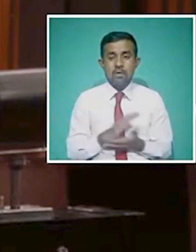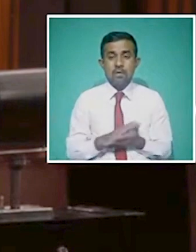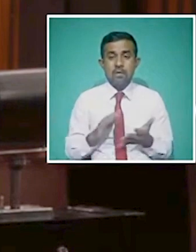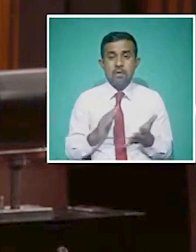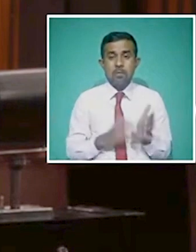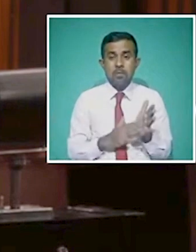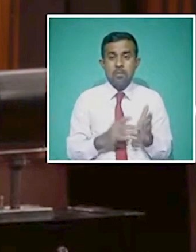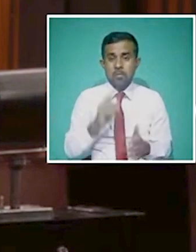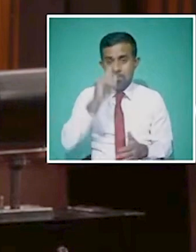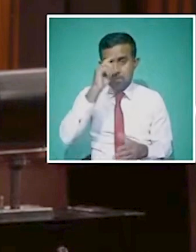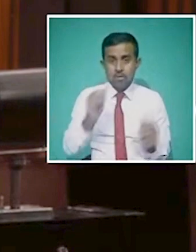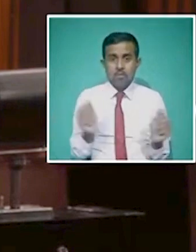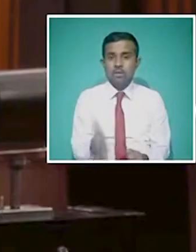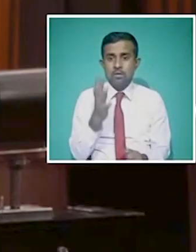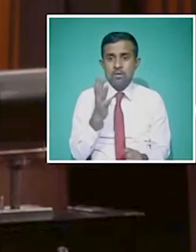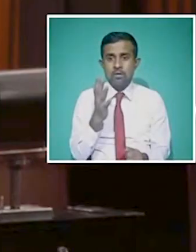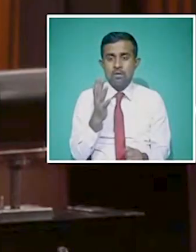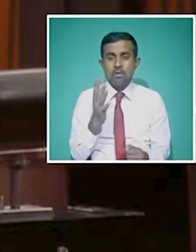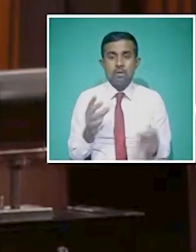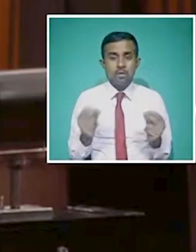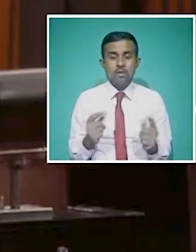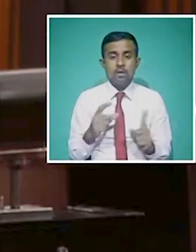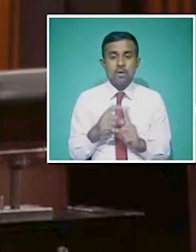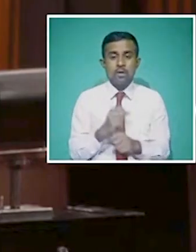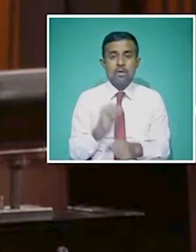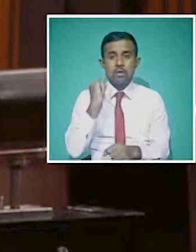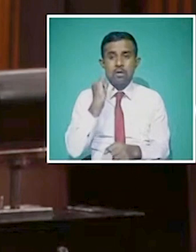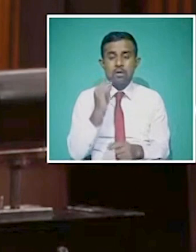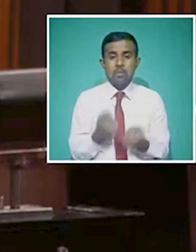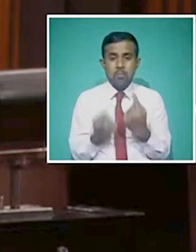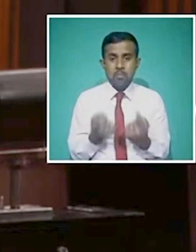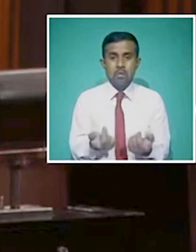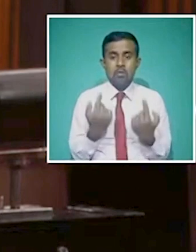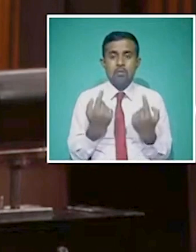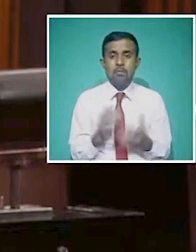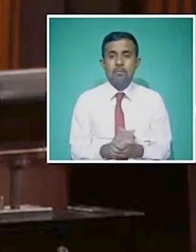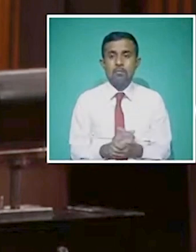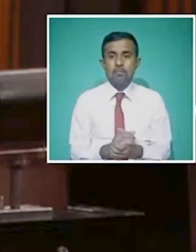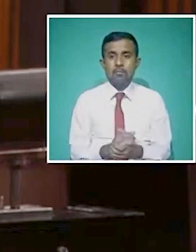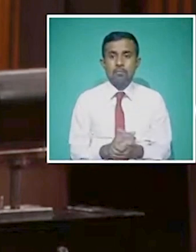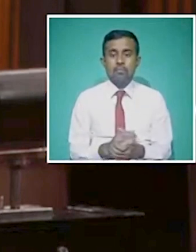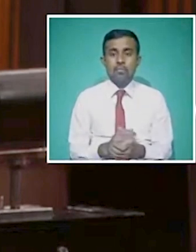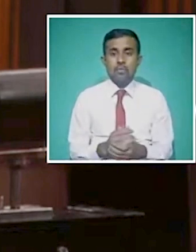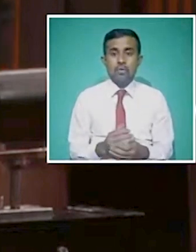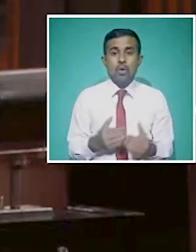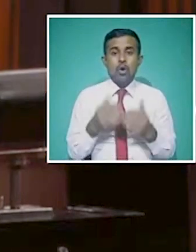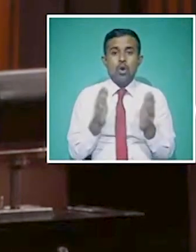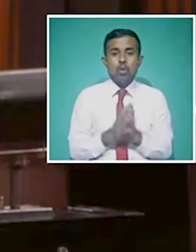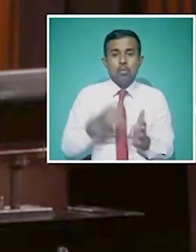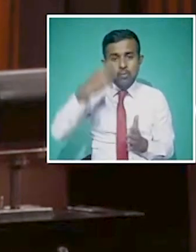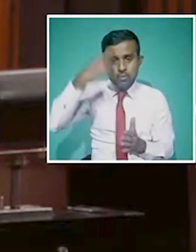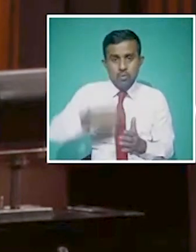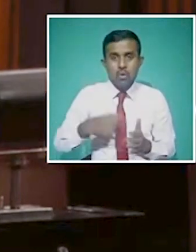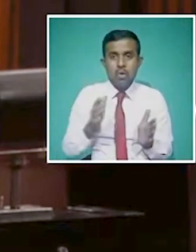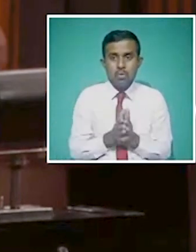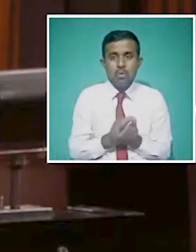කියන සභාපතිවරයා වහාම වැඩ තහනම් කරන්න ඕනේ. වහාම මේ අධ්‍යක්ෂක ජෙනරාල්වරයාට පරීක්ෂණයක් පටන් ගන්න ඕනේ. මං ගාව මේ ආධාර ඔක්කොම සාක්ෂිත් එක තමයි මම මේ